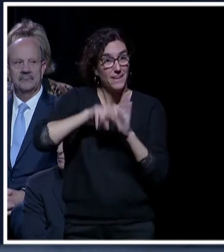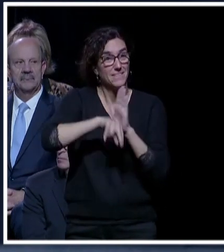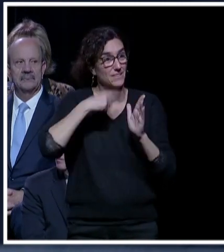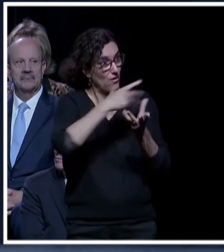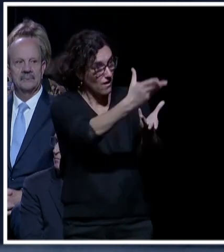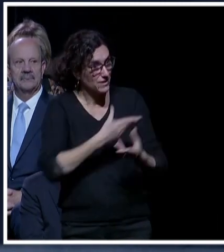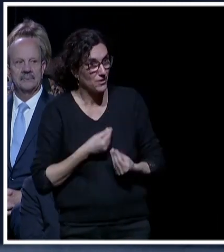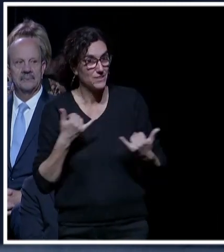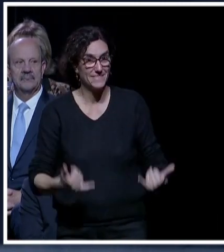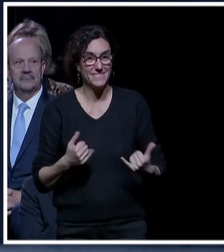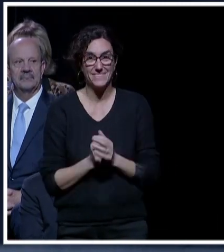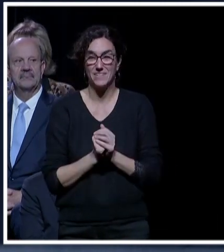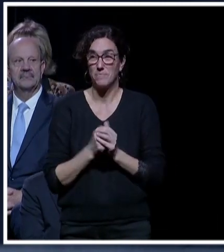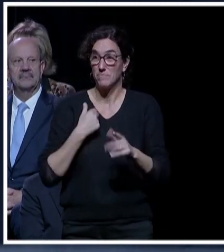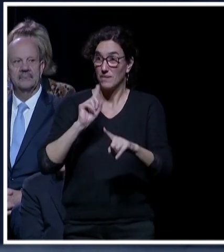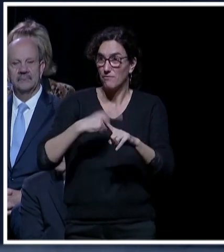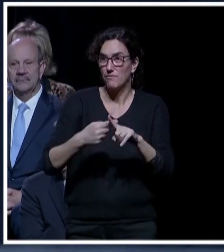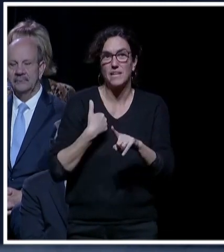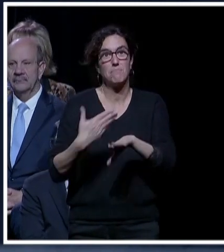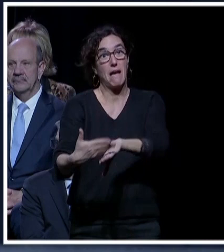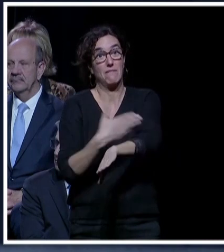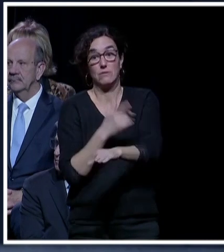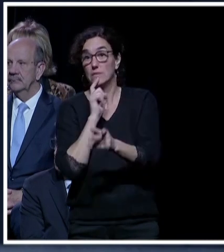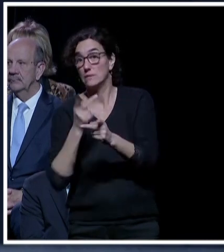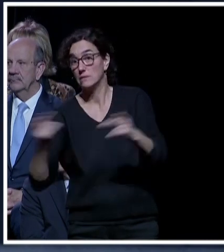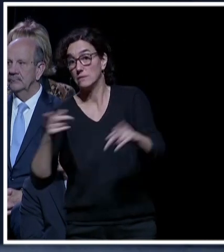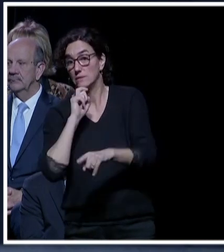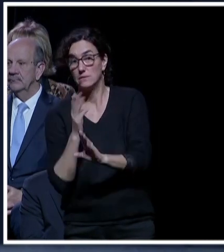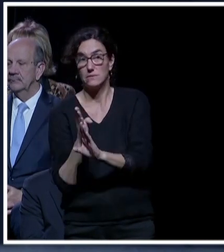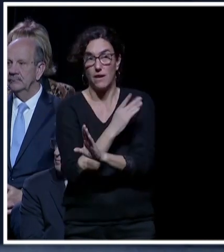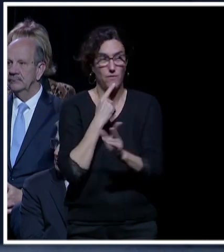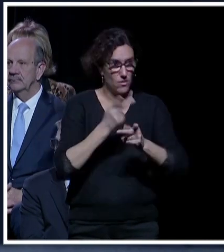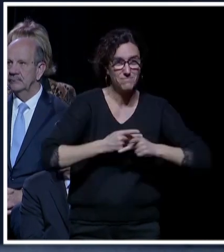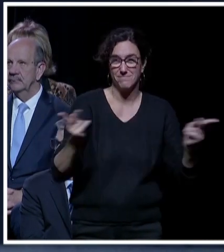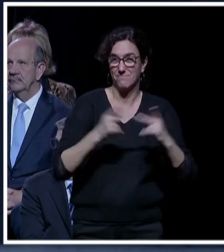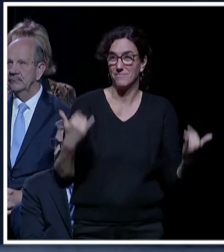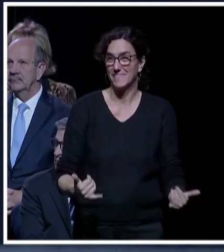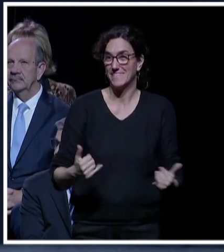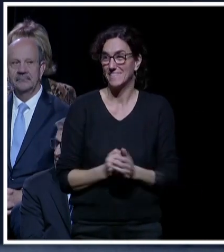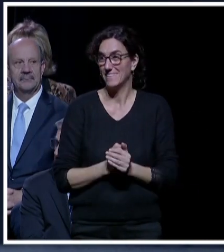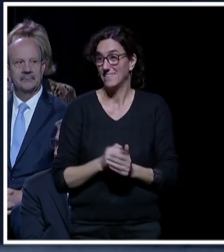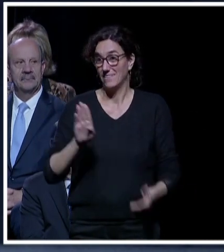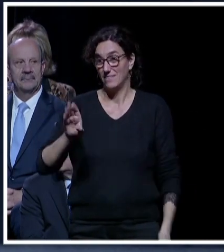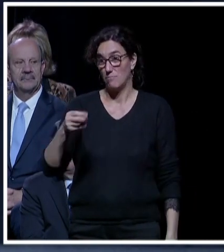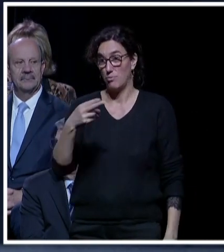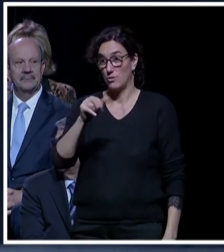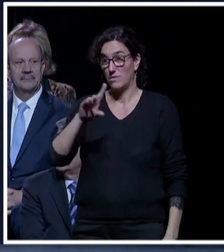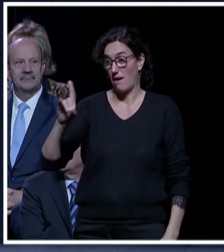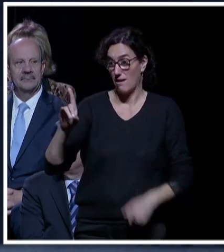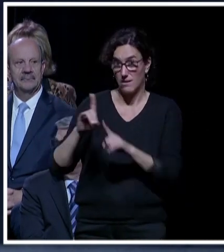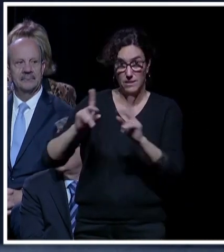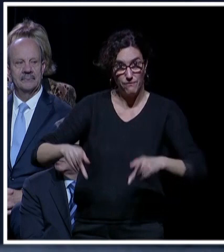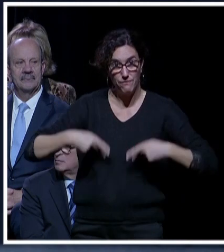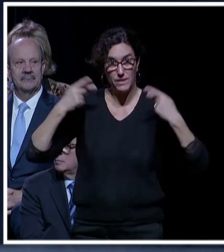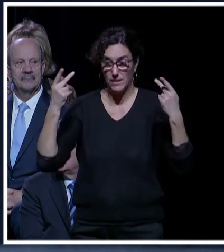organiser plusieurs avant-premières. Bonnard, son œuvre et sa vie sont ainsi au cœur de l'actualité. Tous les médias en